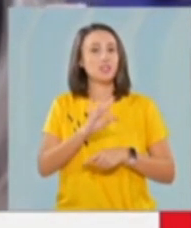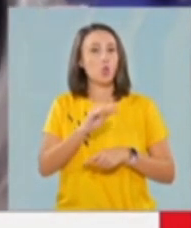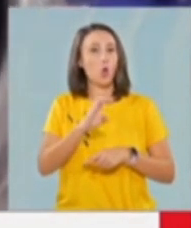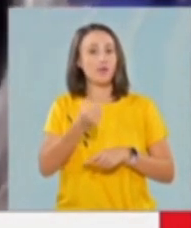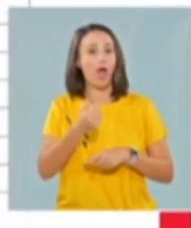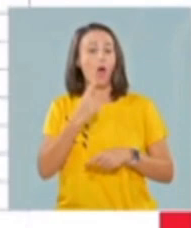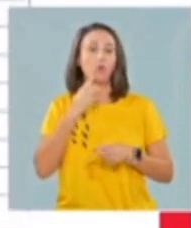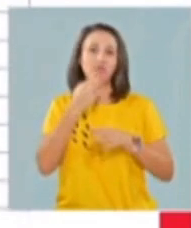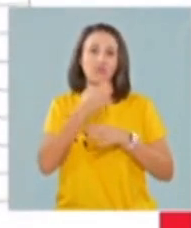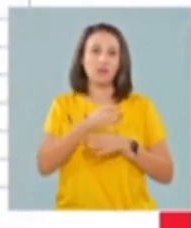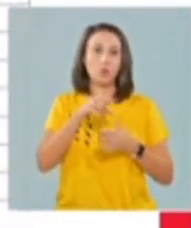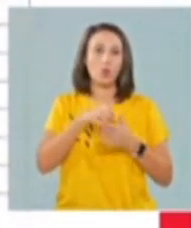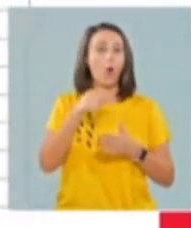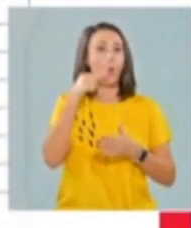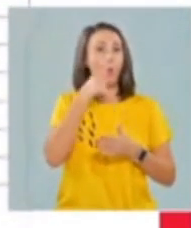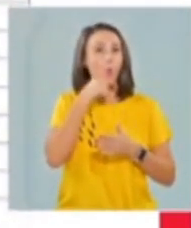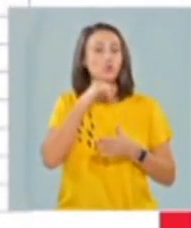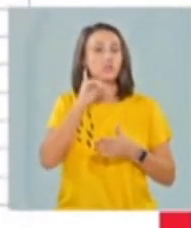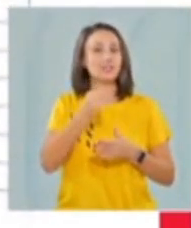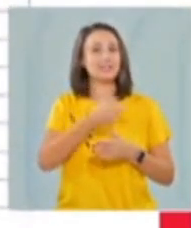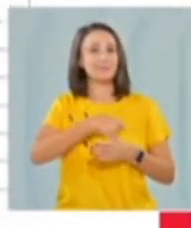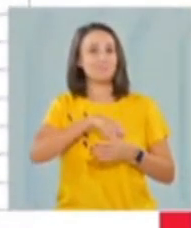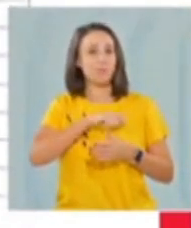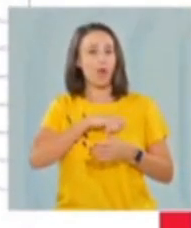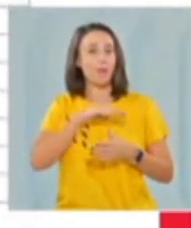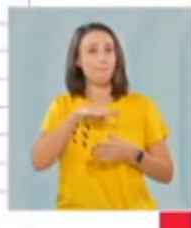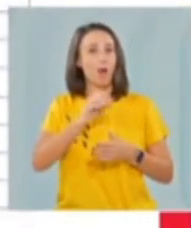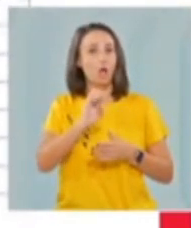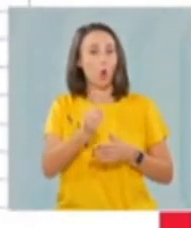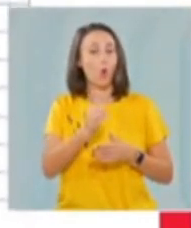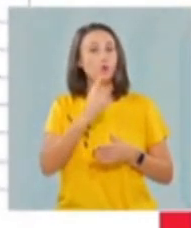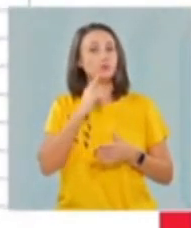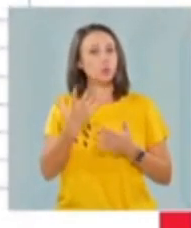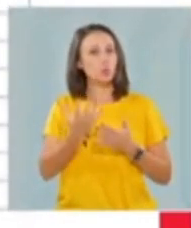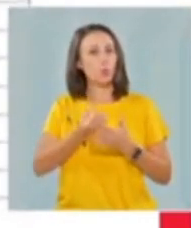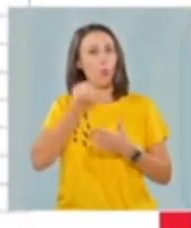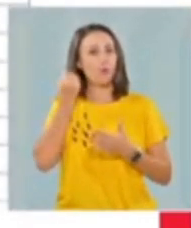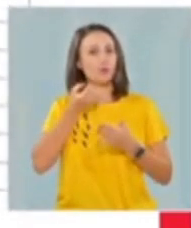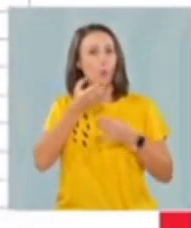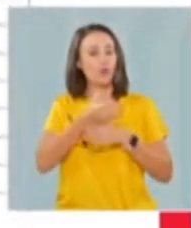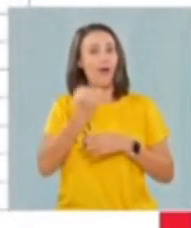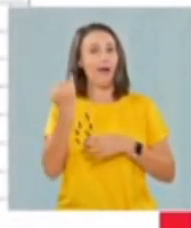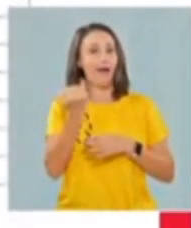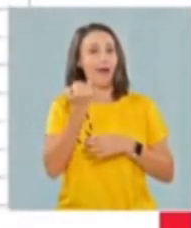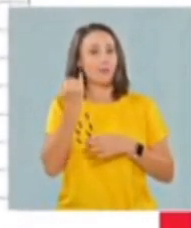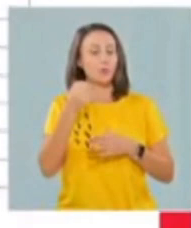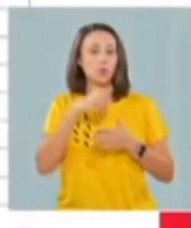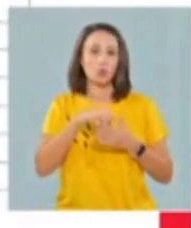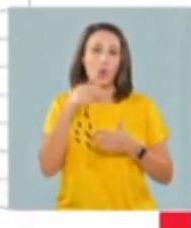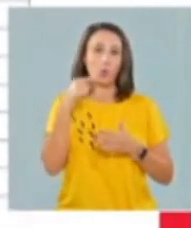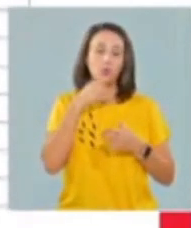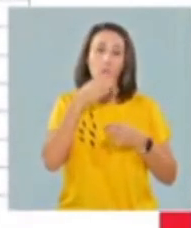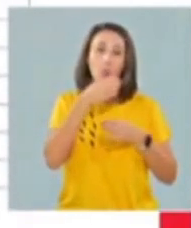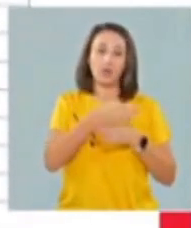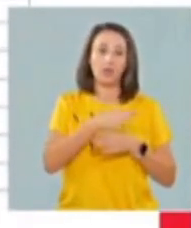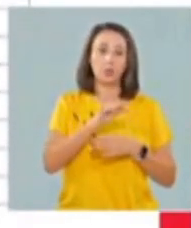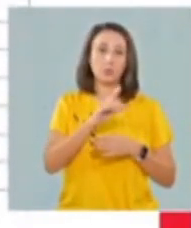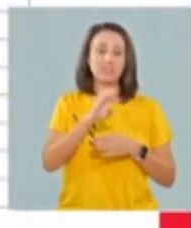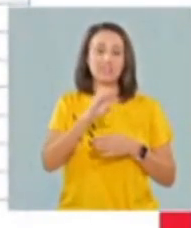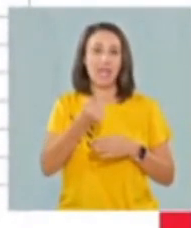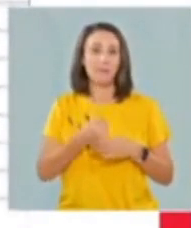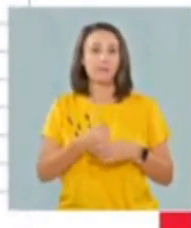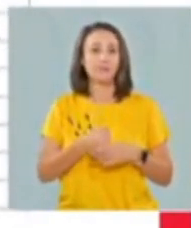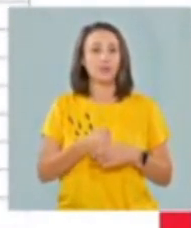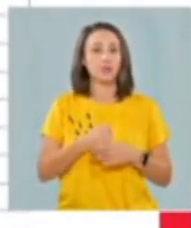Albania au intrat în zona roșie iar Spania și marach au fost scoase intrând în zona galbenă în zona roșie au mai intrat Tunisia mauritiu